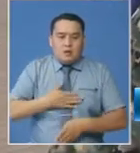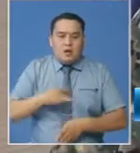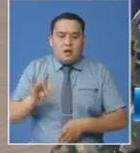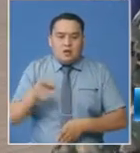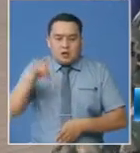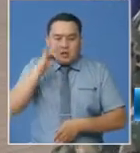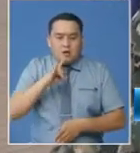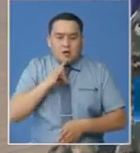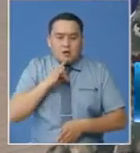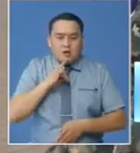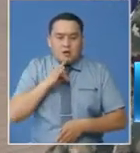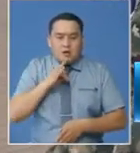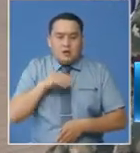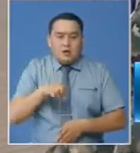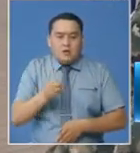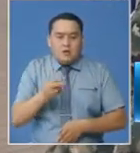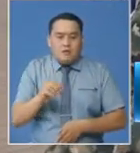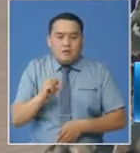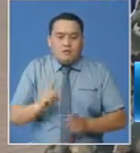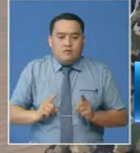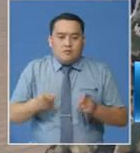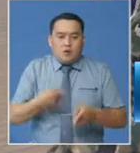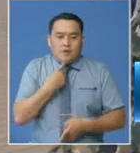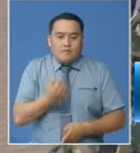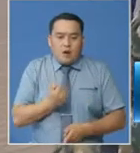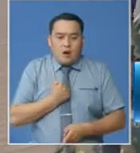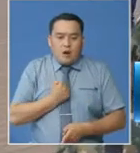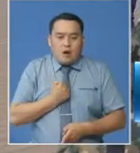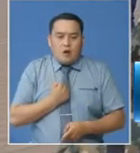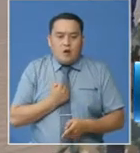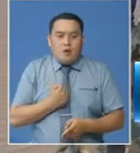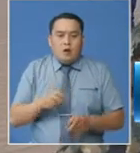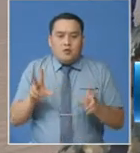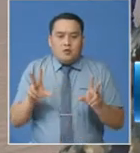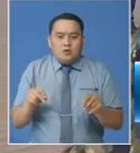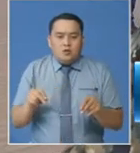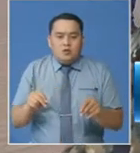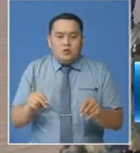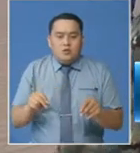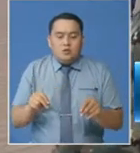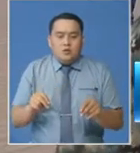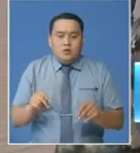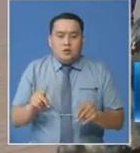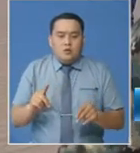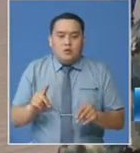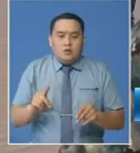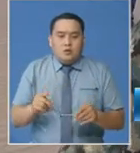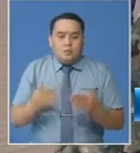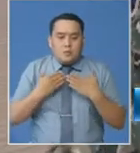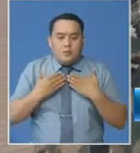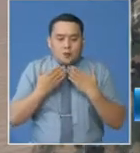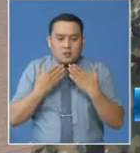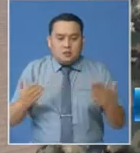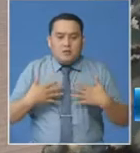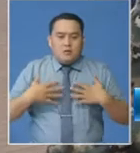Республики Казахстан, Полгалов Никита Андреевич, вступая в ряды вооруженных сил, принимаю присягу и торжественно клянусь до последнего